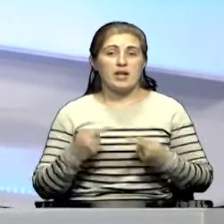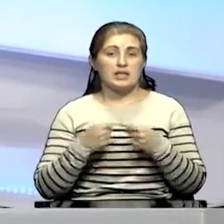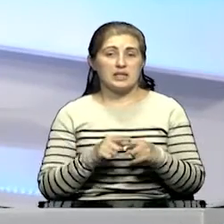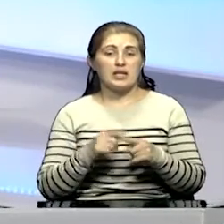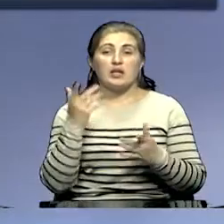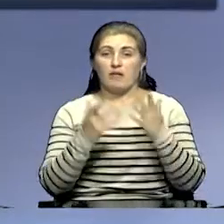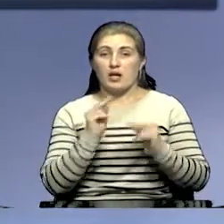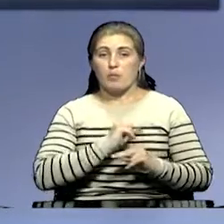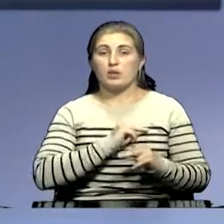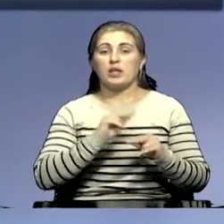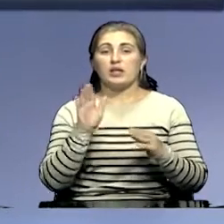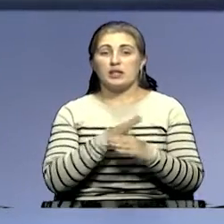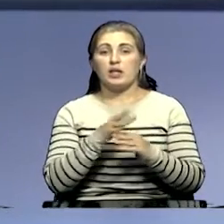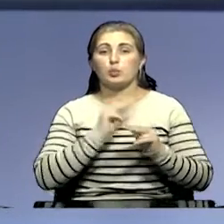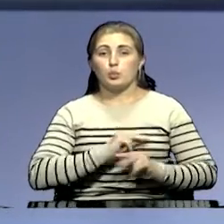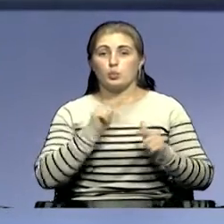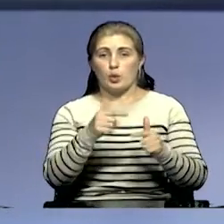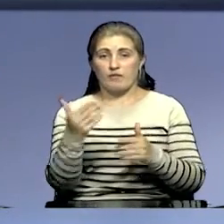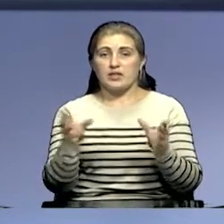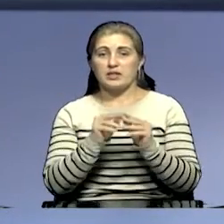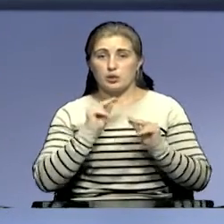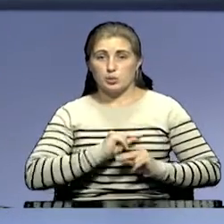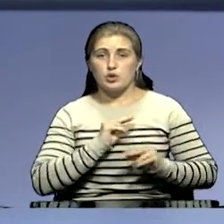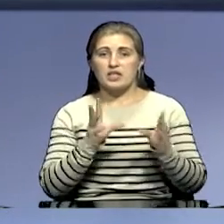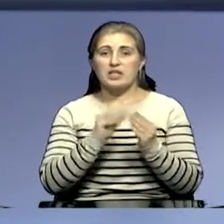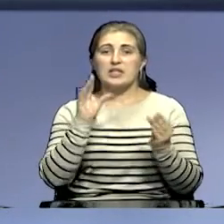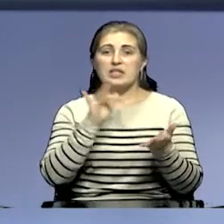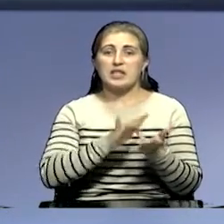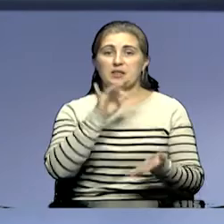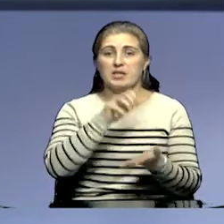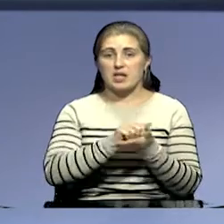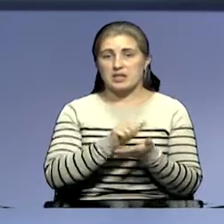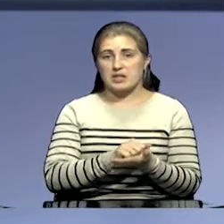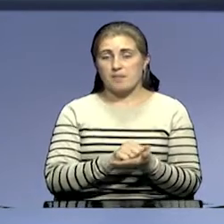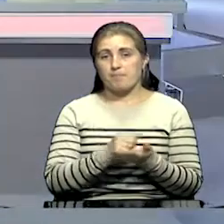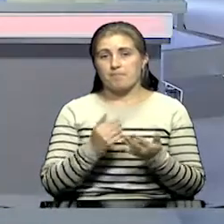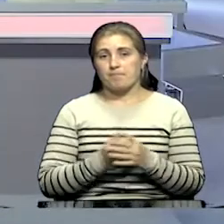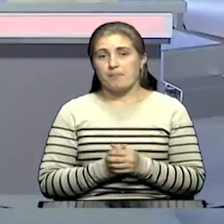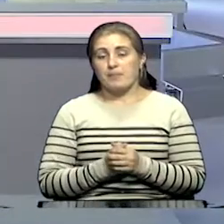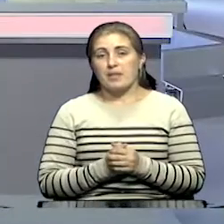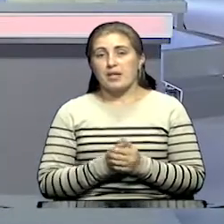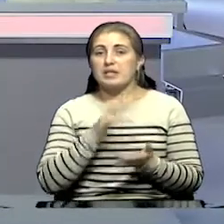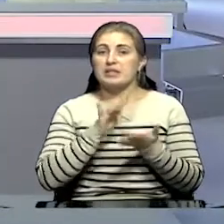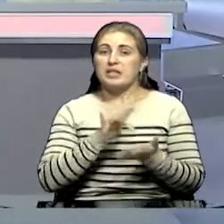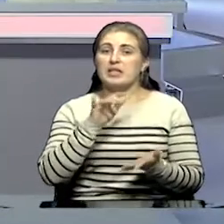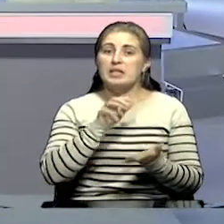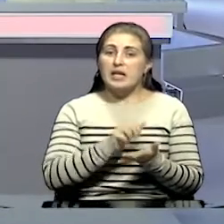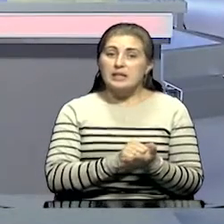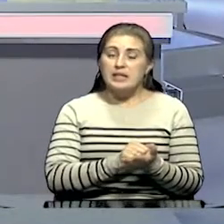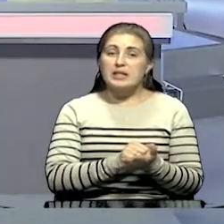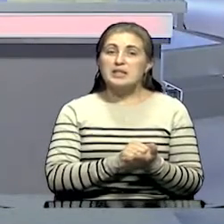работает отдел трудоустройства вы сотрудничаете с центром занятости центр занятости он